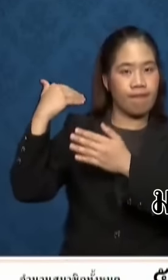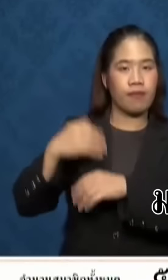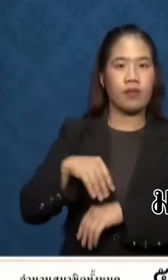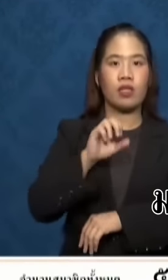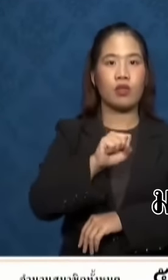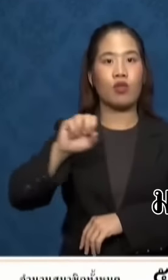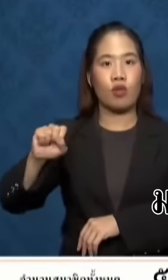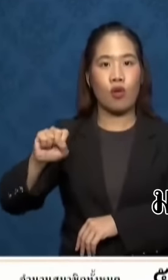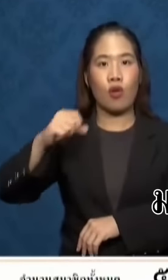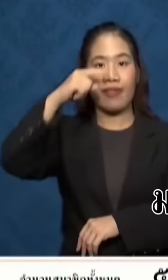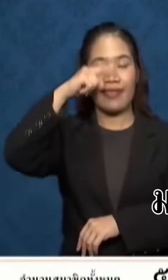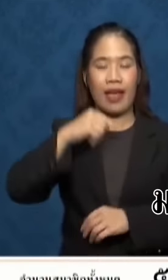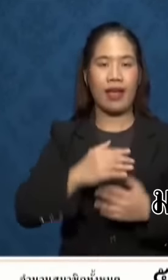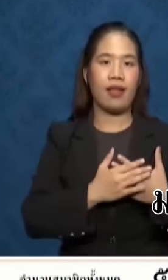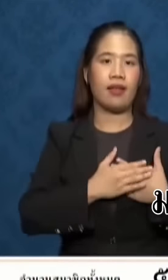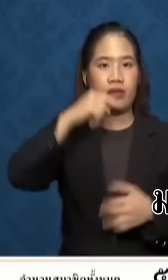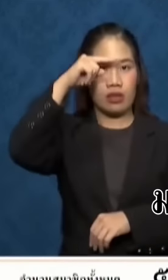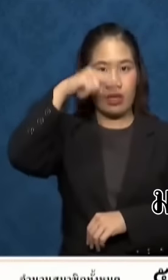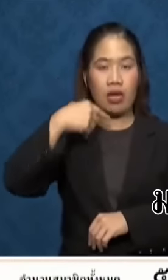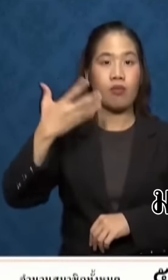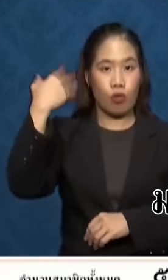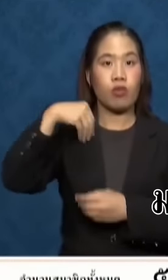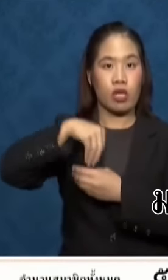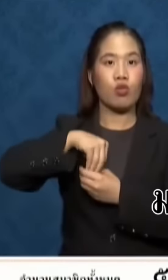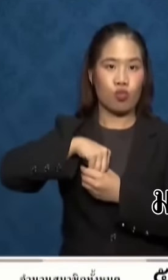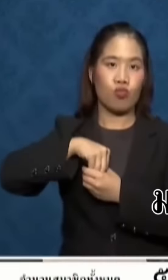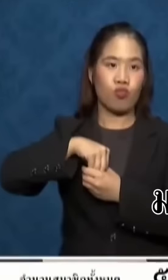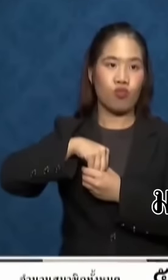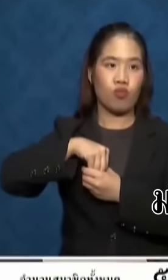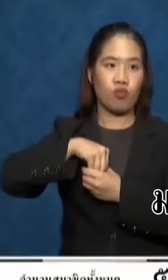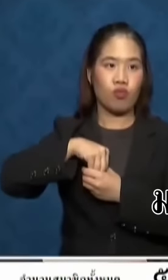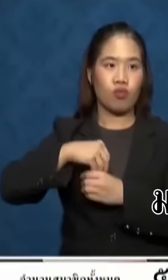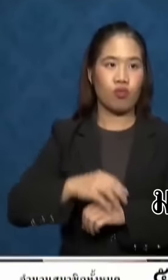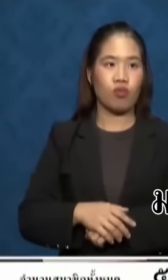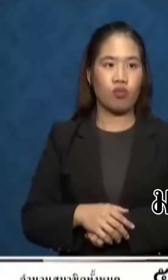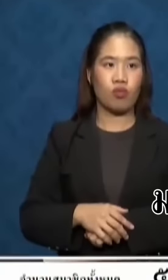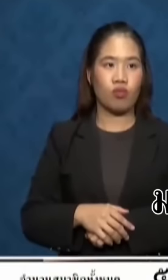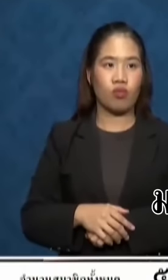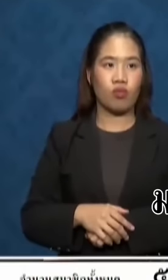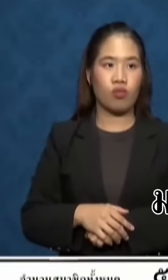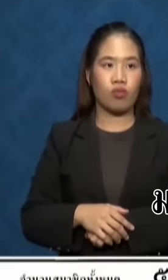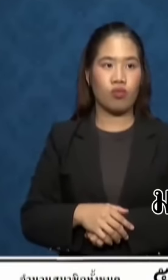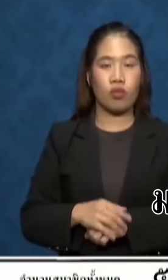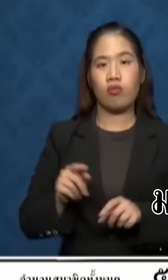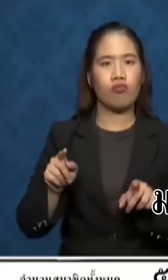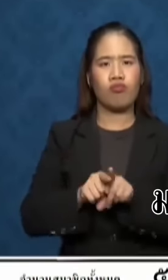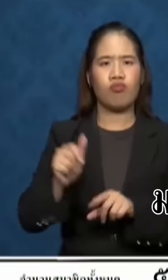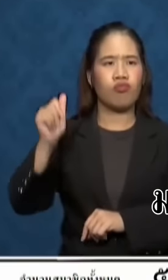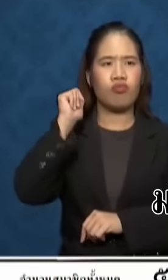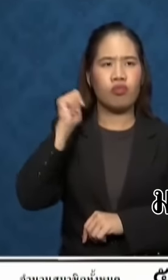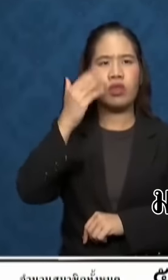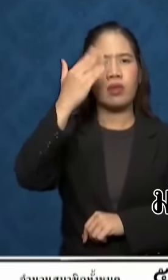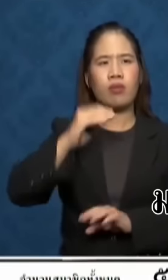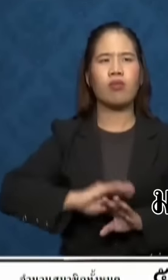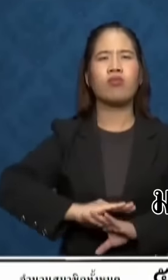สอสอ พักไทรักไทผมเคยอยู่พักไรักไทท่ก็แผ่นเสียงตกร่องอยดวยนะฮะผมวเลิกช